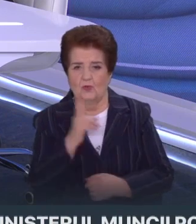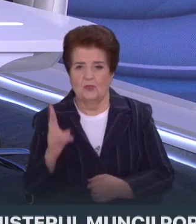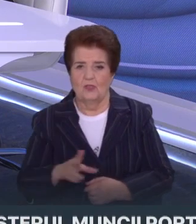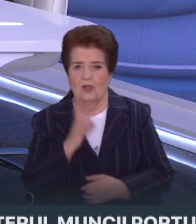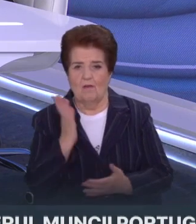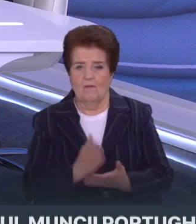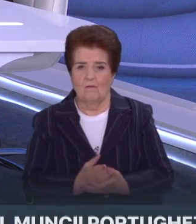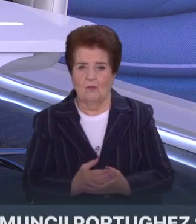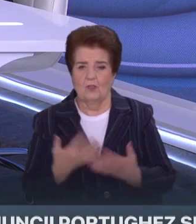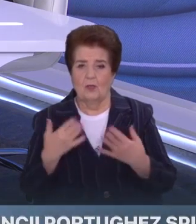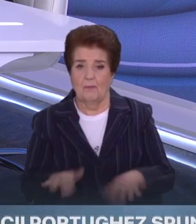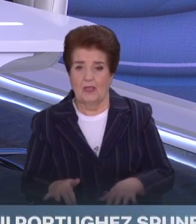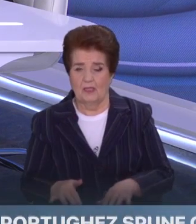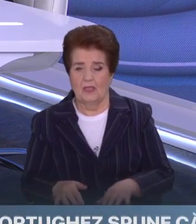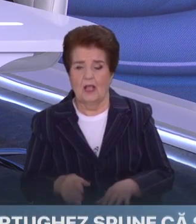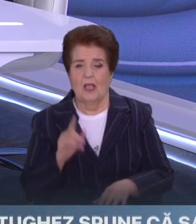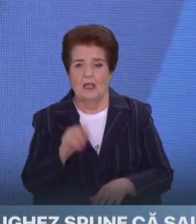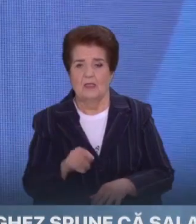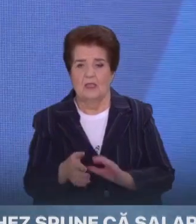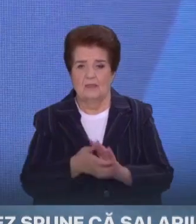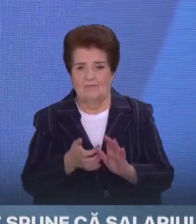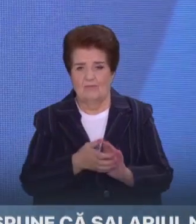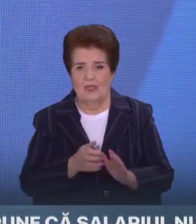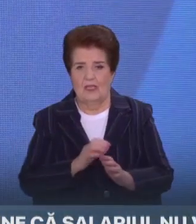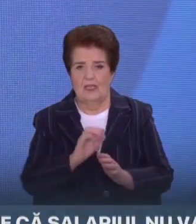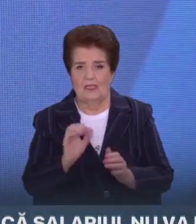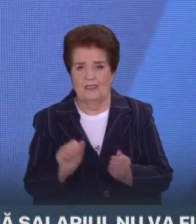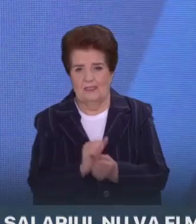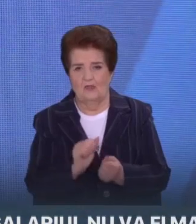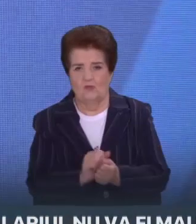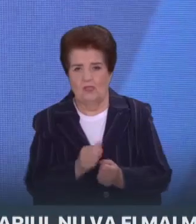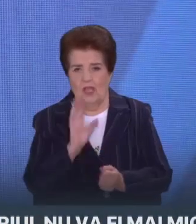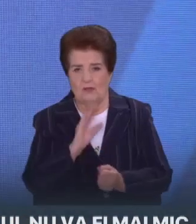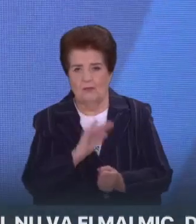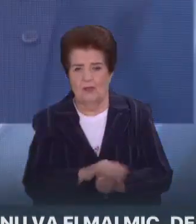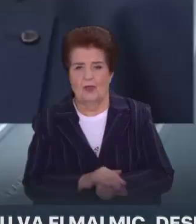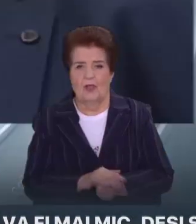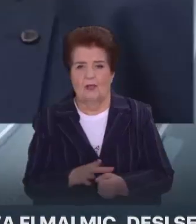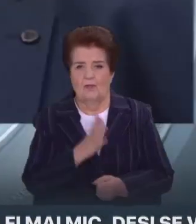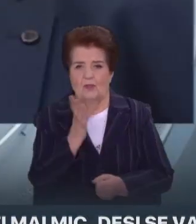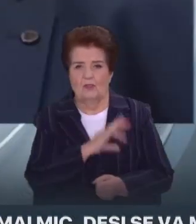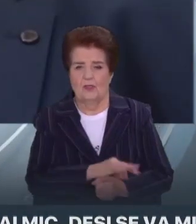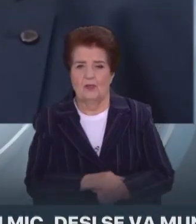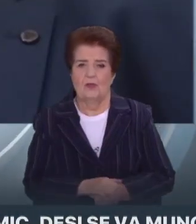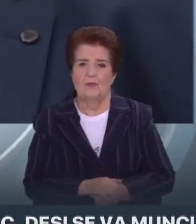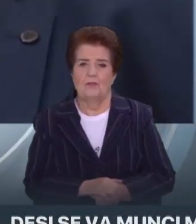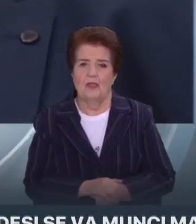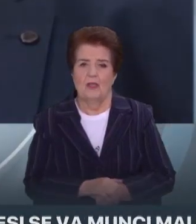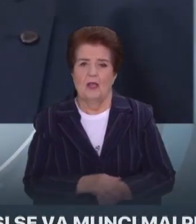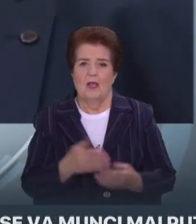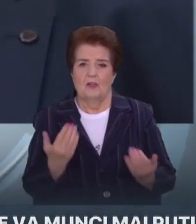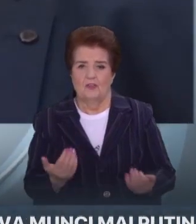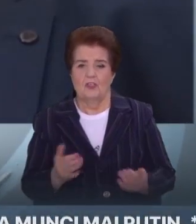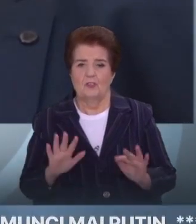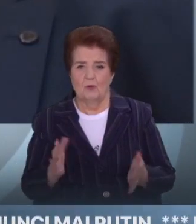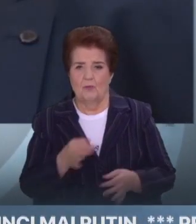pierderi foarte mari din cauza secetei o să aibă întors aceste vea. Este adevărat. Eu am accentuat acest